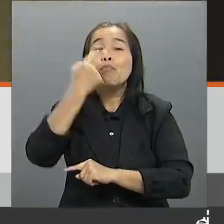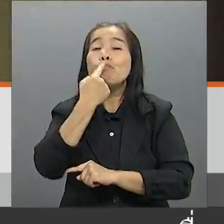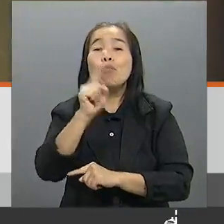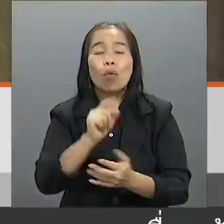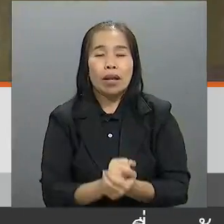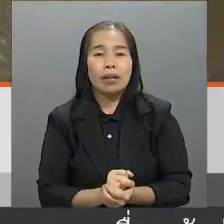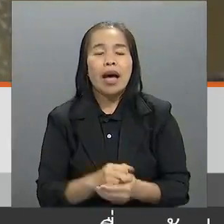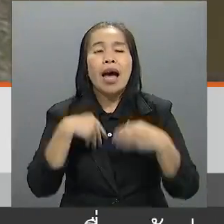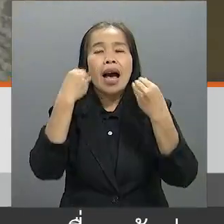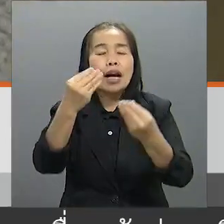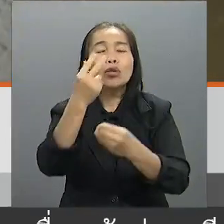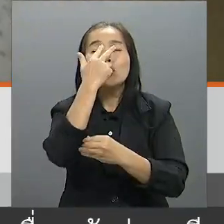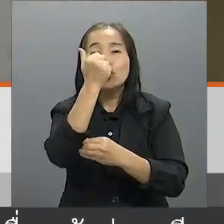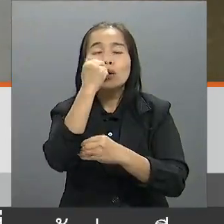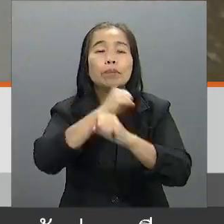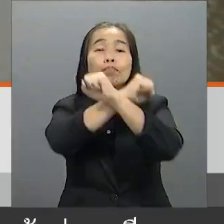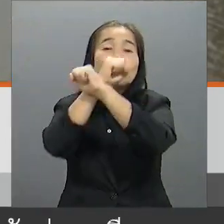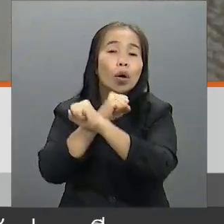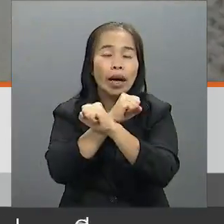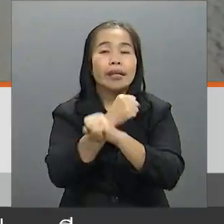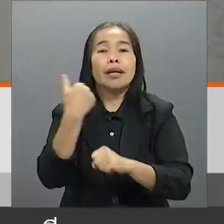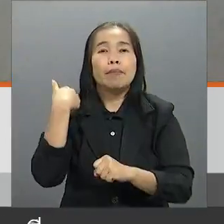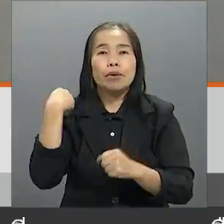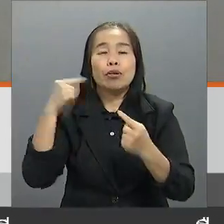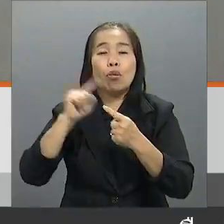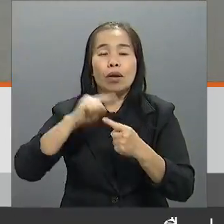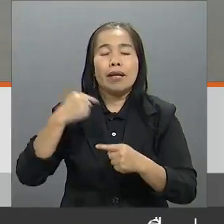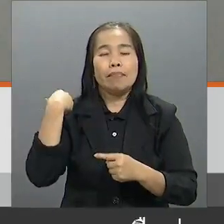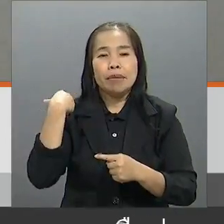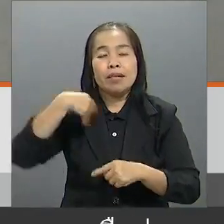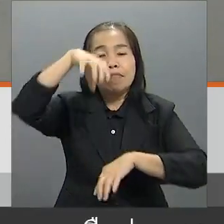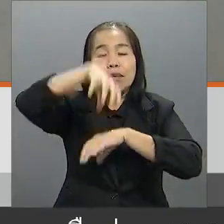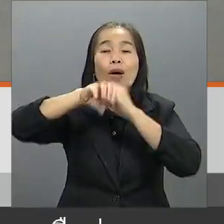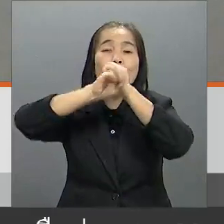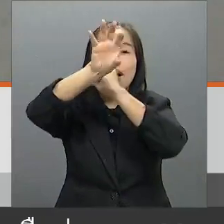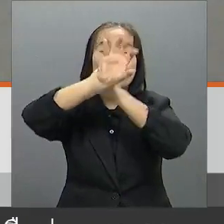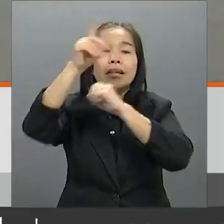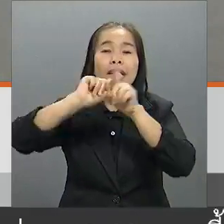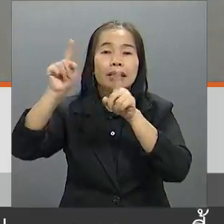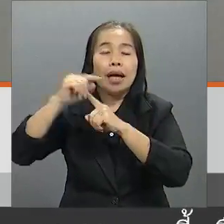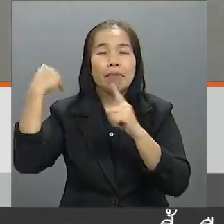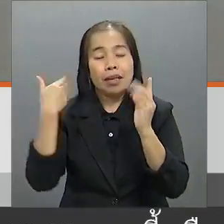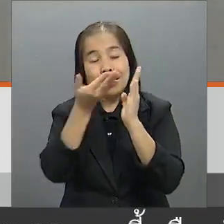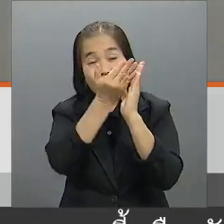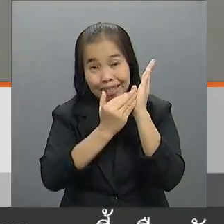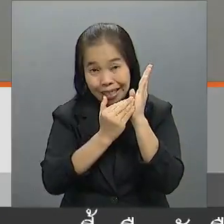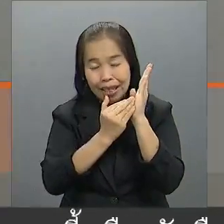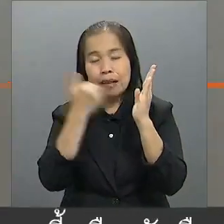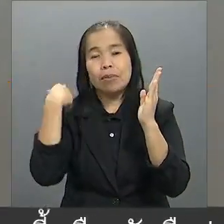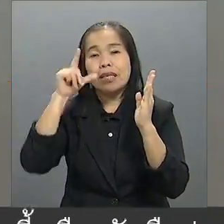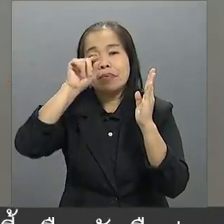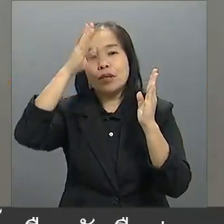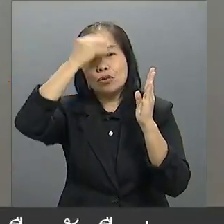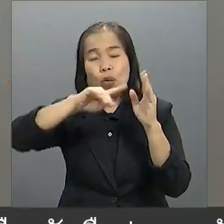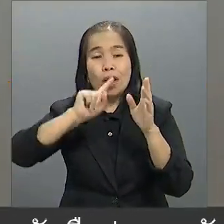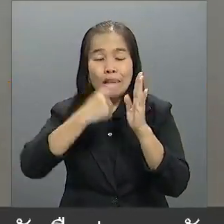ระมาท ได้ตั้งวอลูมรับมือ 24 ชั่วโมงโดยเฉพาะในภาคตนออกเสีงเหนือ ต้องฝ้อระวังตั้งแต่วันนี้เป็นต